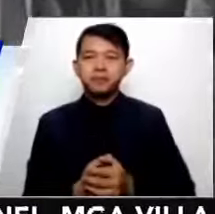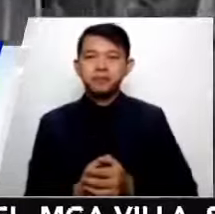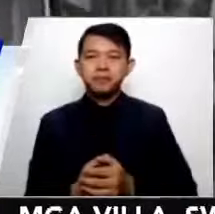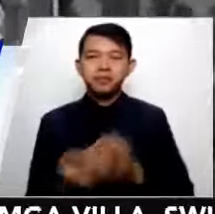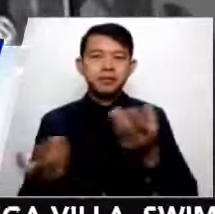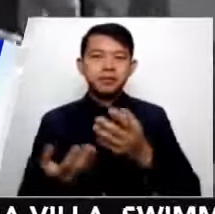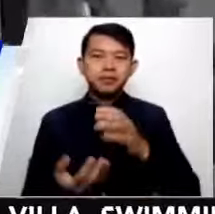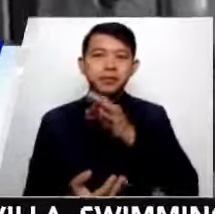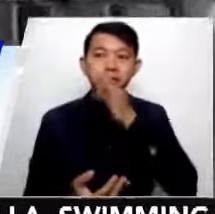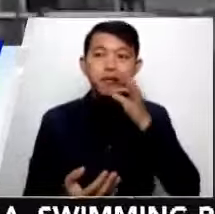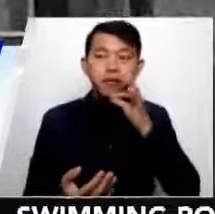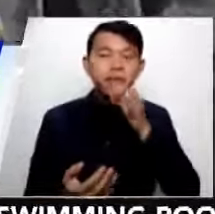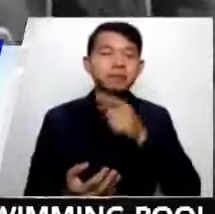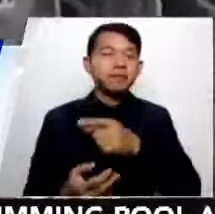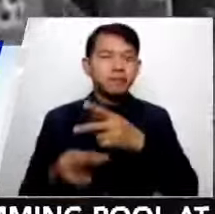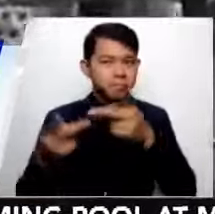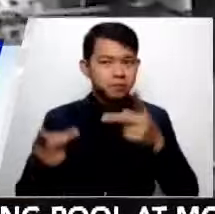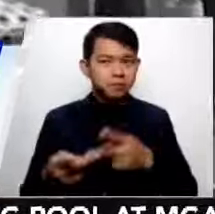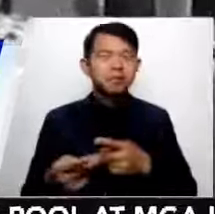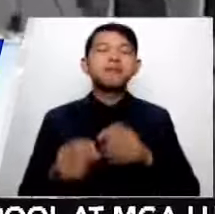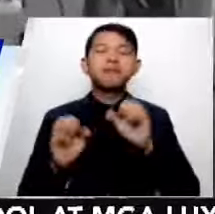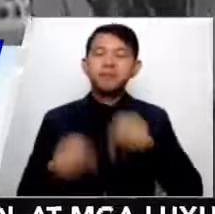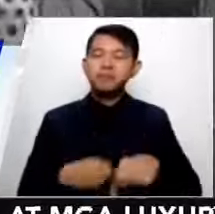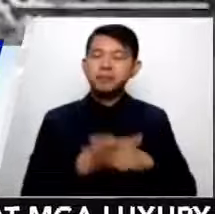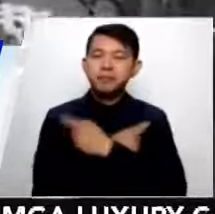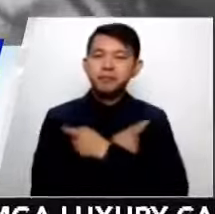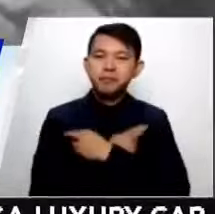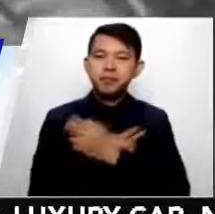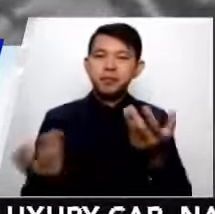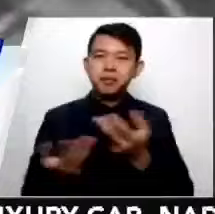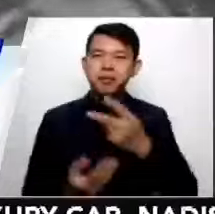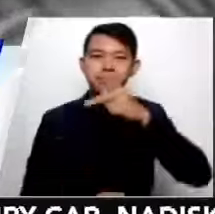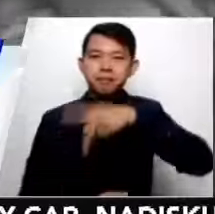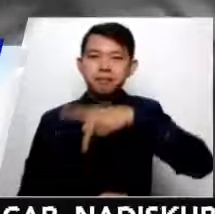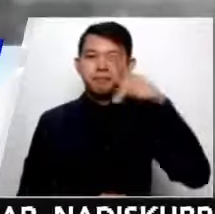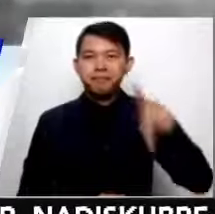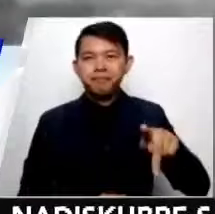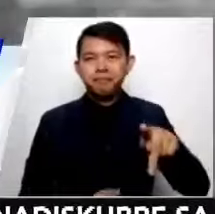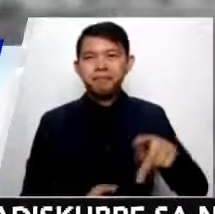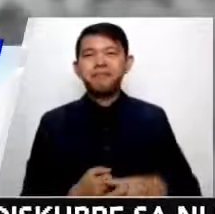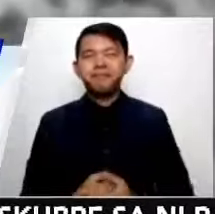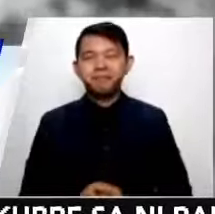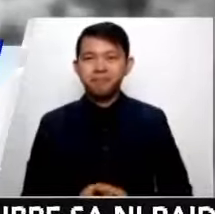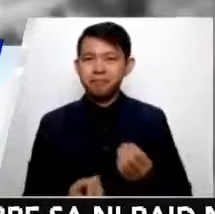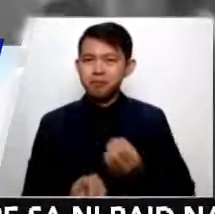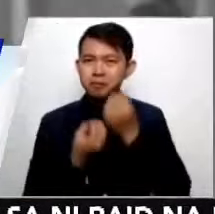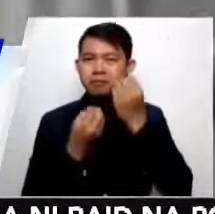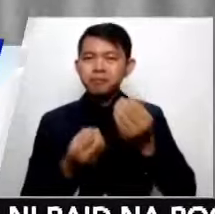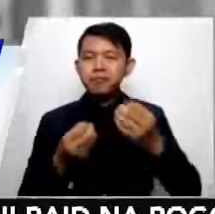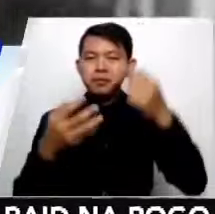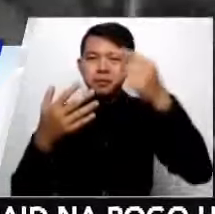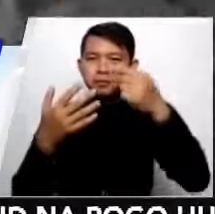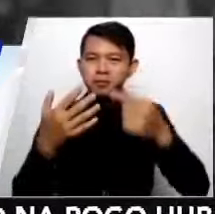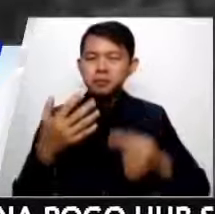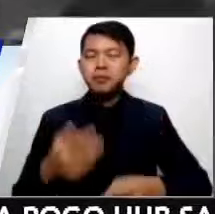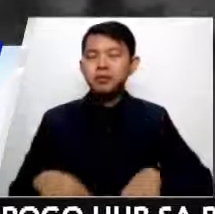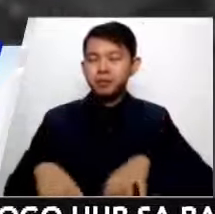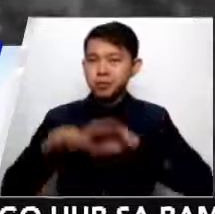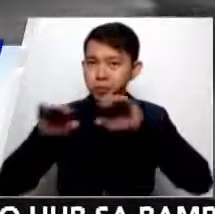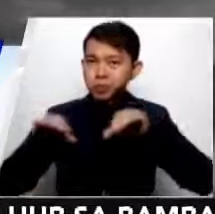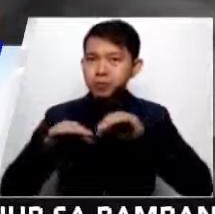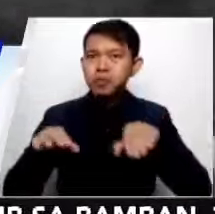pahinga. Dito lang yan, sa Pampanga. Offer nila ang intimate swimming pool sa labas mismo ng